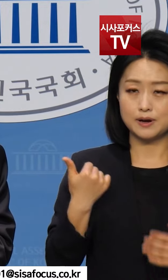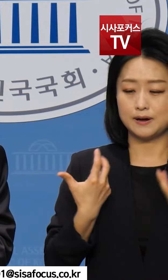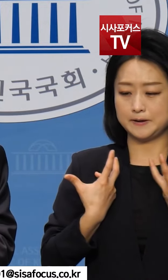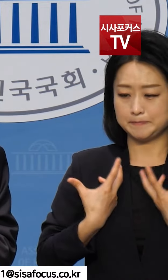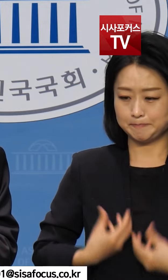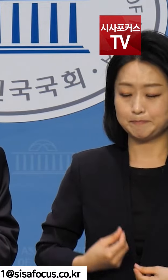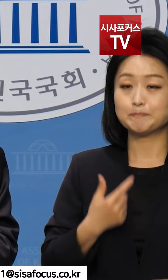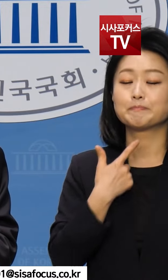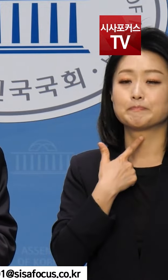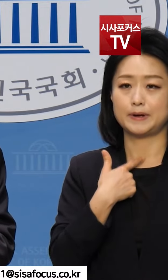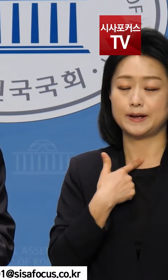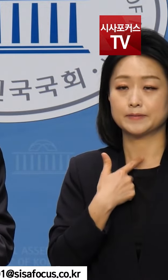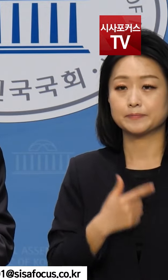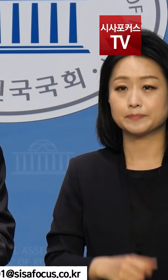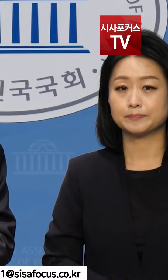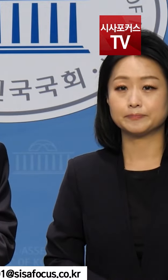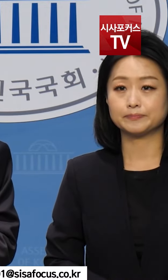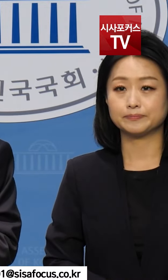실망을 느낍니다.